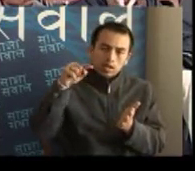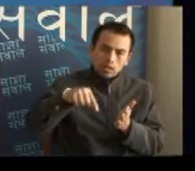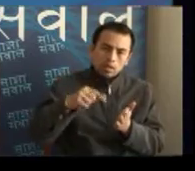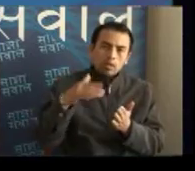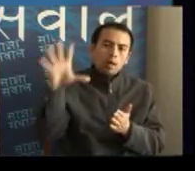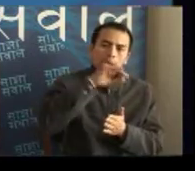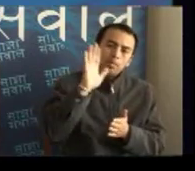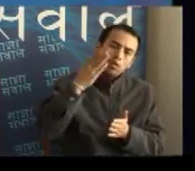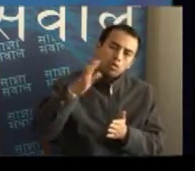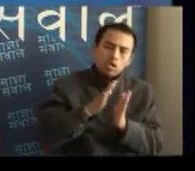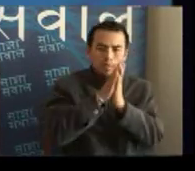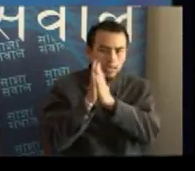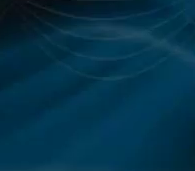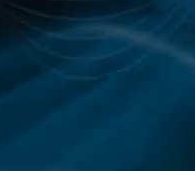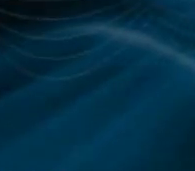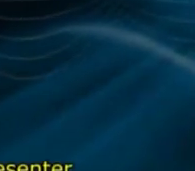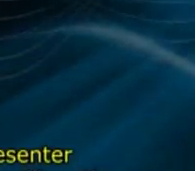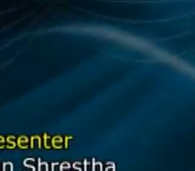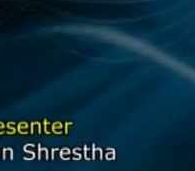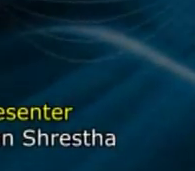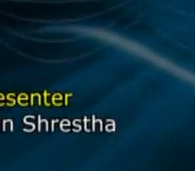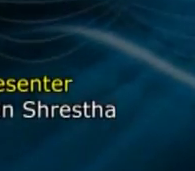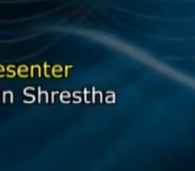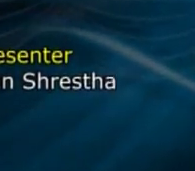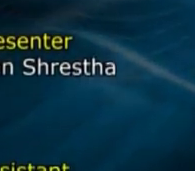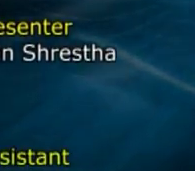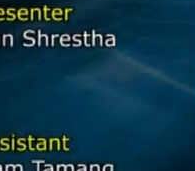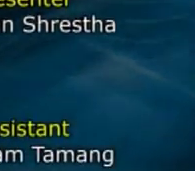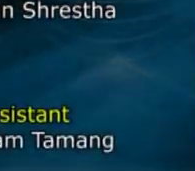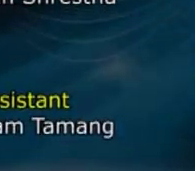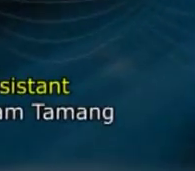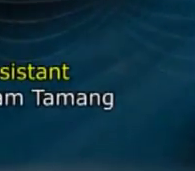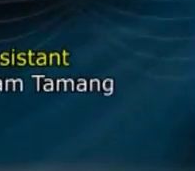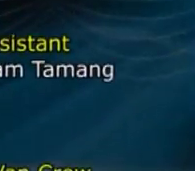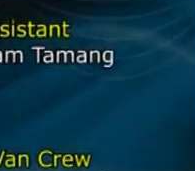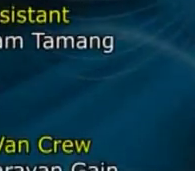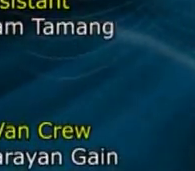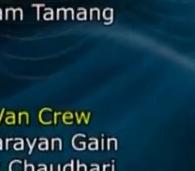आजका लागि हामी सबैलाई बिदा दिनुहोस्। नमस्कार।